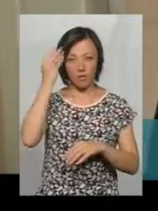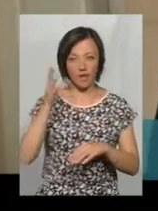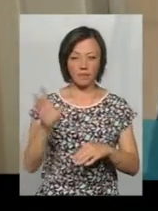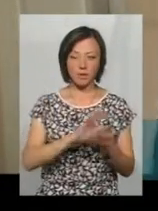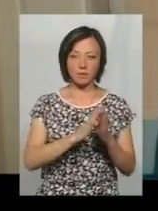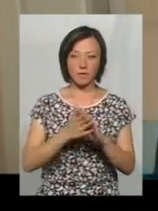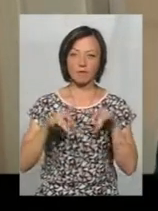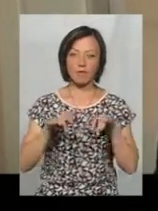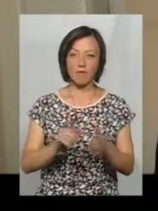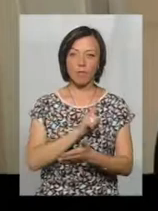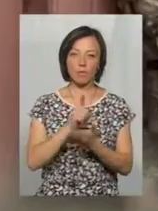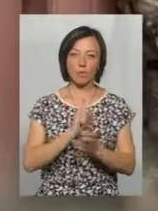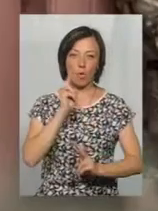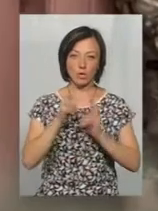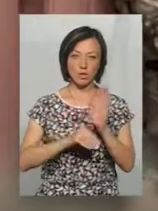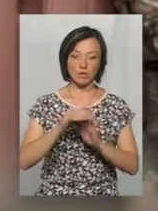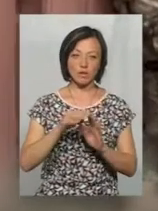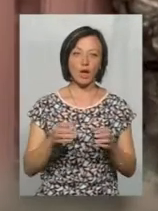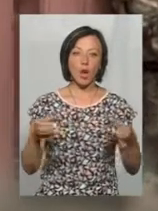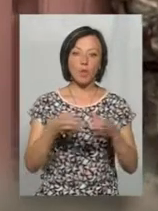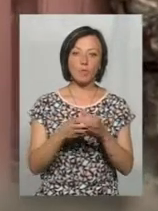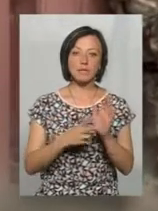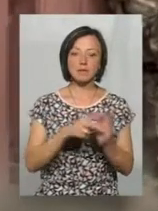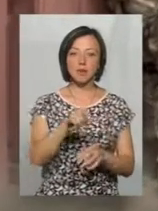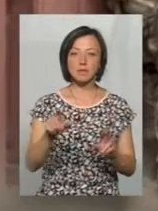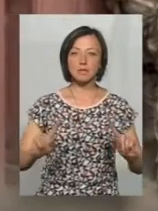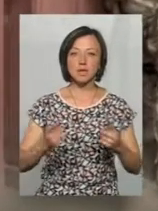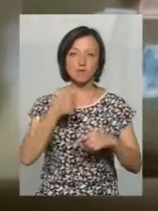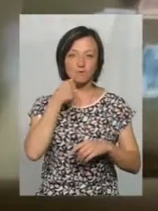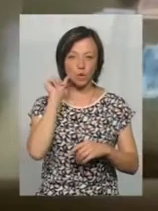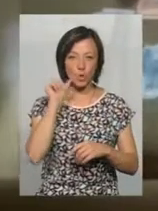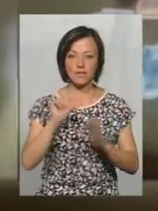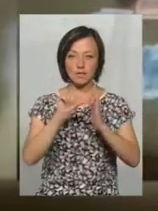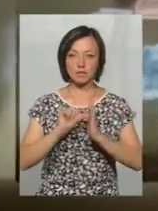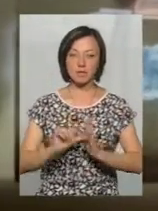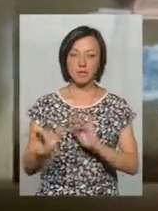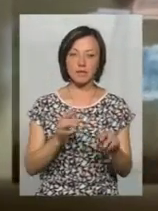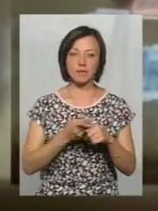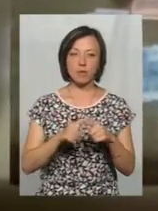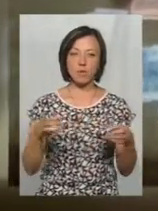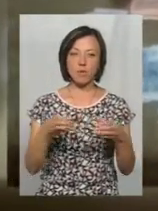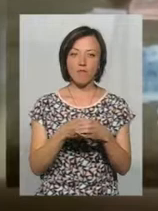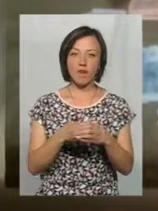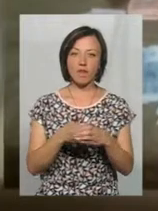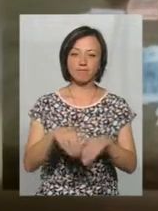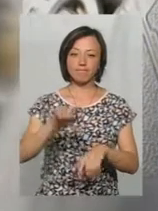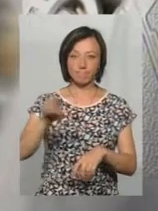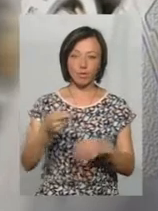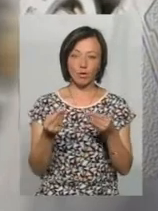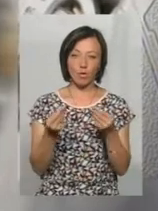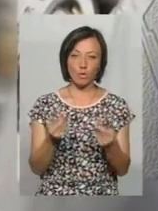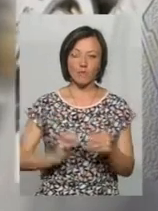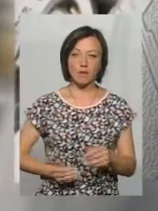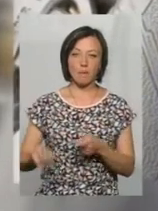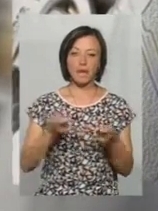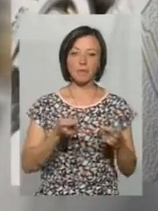і обов'язково будемо оскаржувати. Нагадаю, групу семи осіб затримали вчора. За півроку діяльності це угрупування заволоділо коштами перевізників